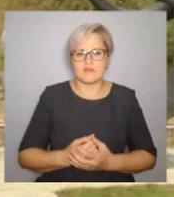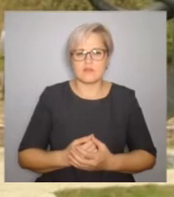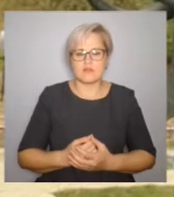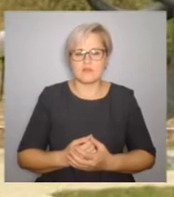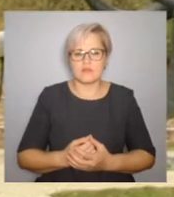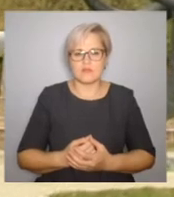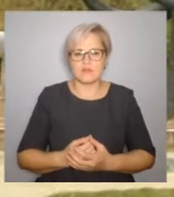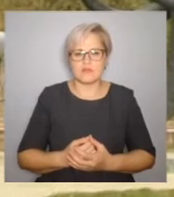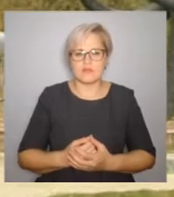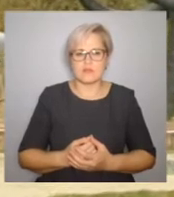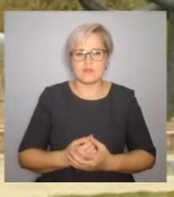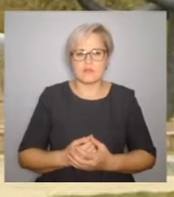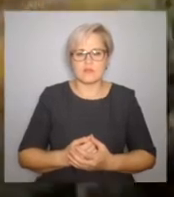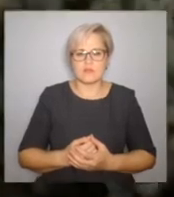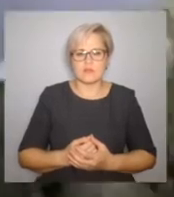программе «По сути».